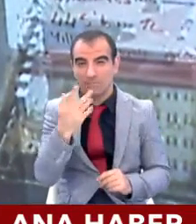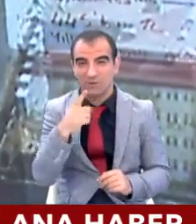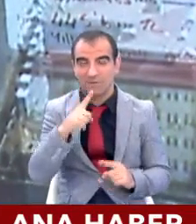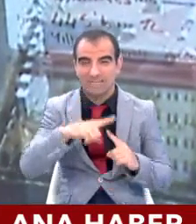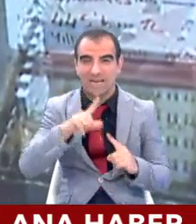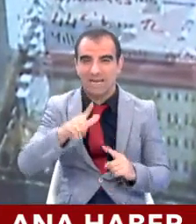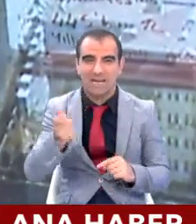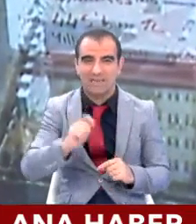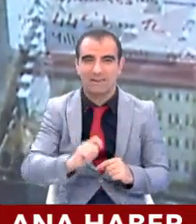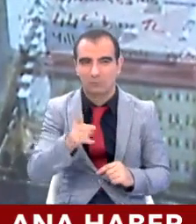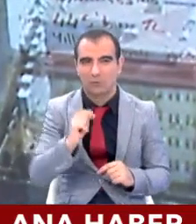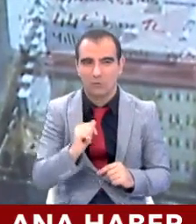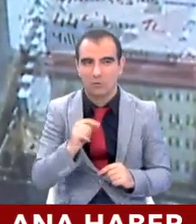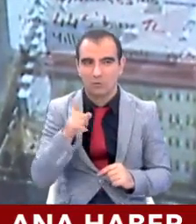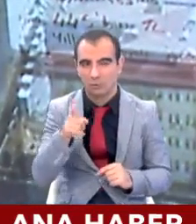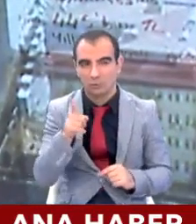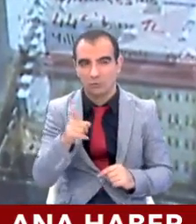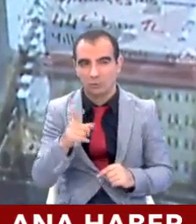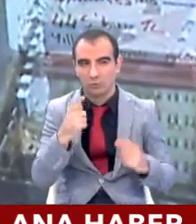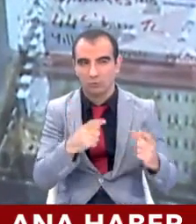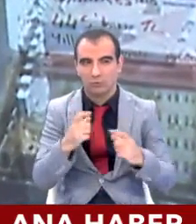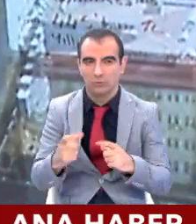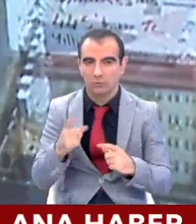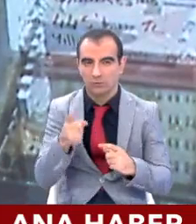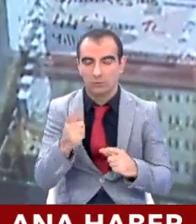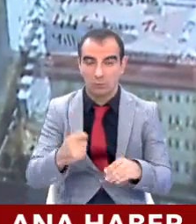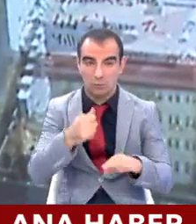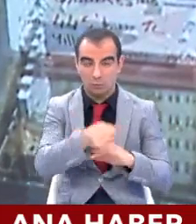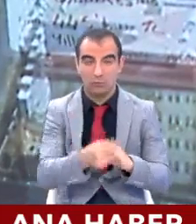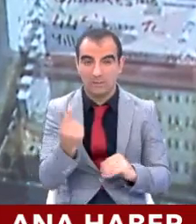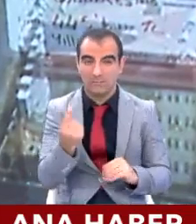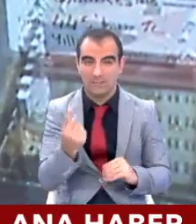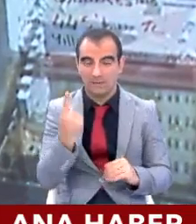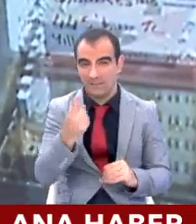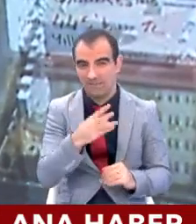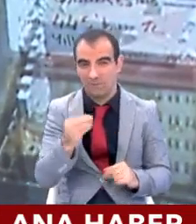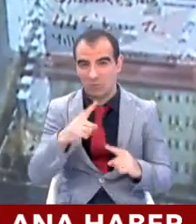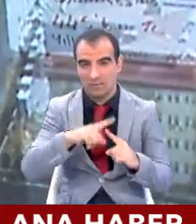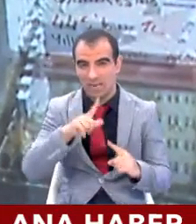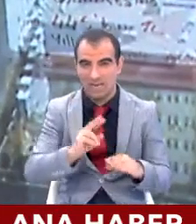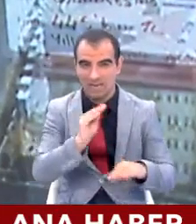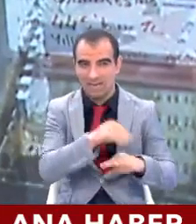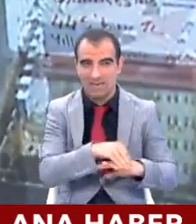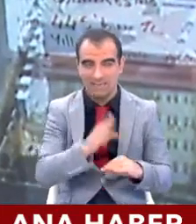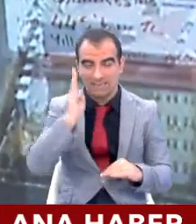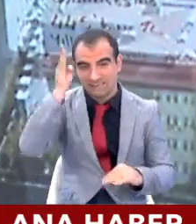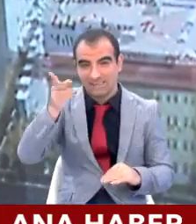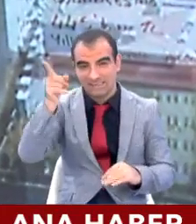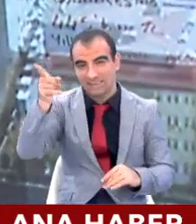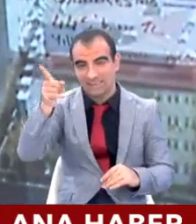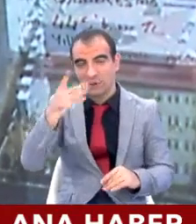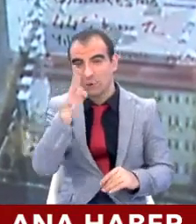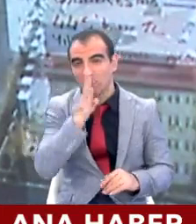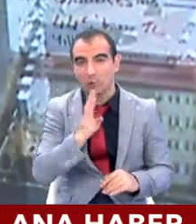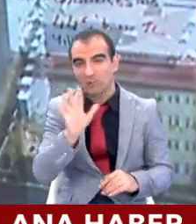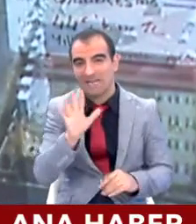bin TL ediyor Yani şu Bağcılar'da şu daireyi ödeyeceğiniz paraya bir milyon daha ekleyin gidin Miami'de